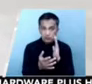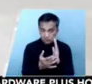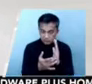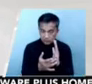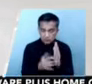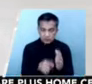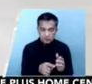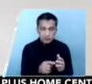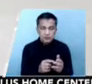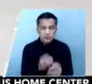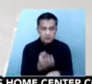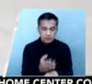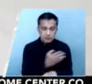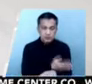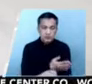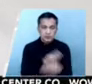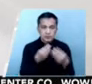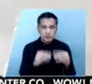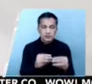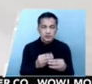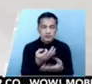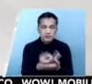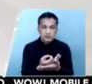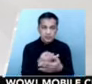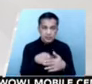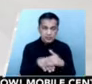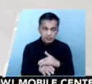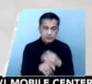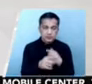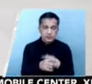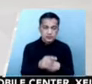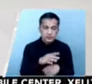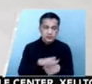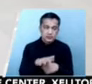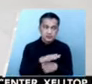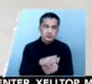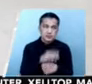mapaganda ang market at financial access ng mga lokal na magsasaka.